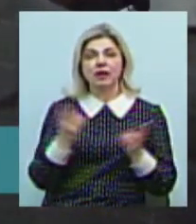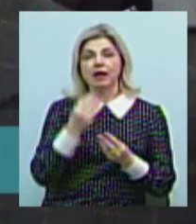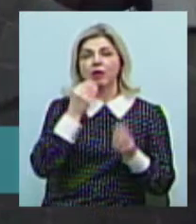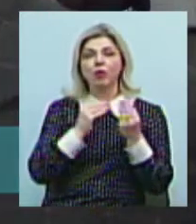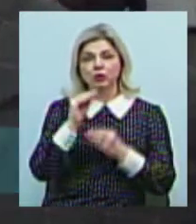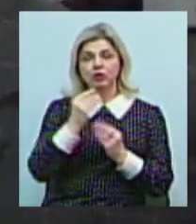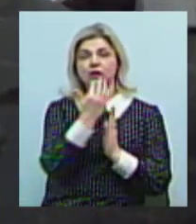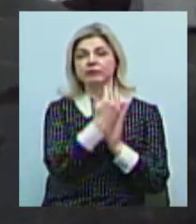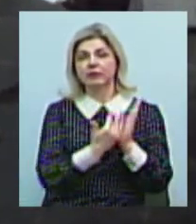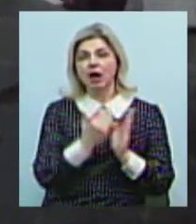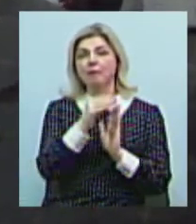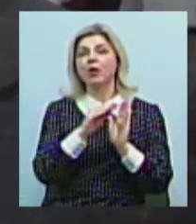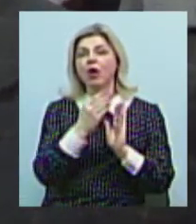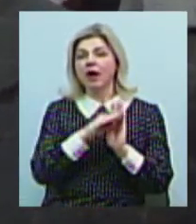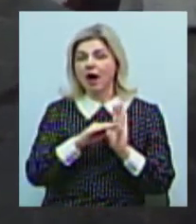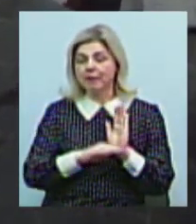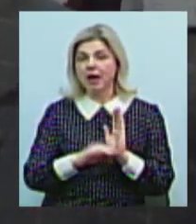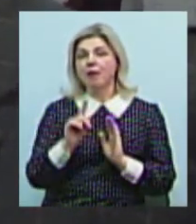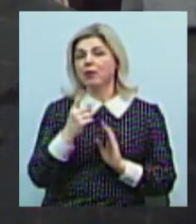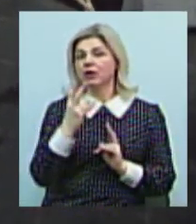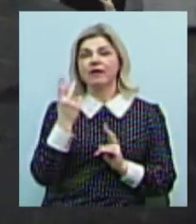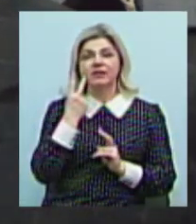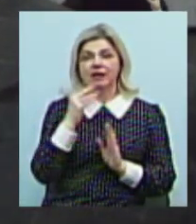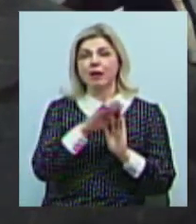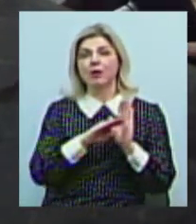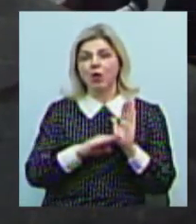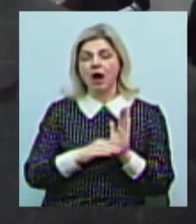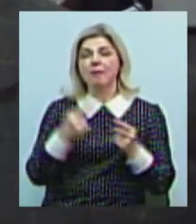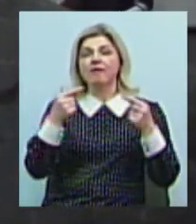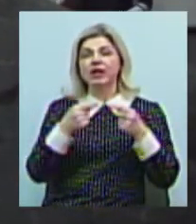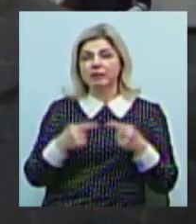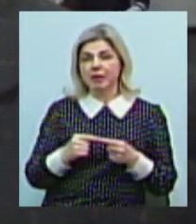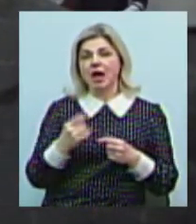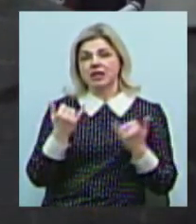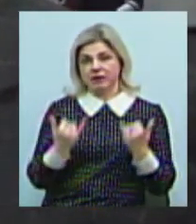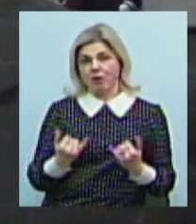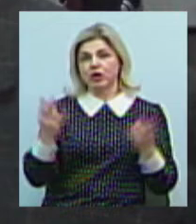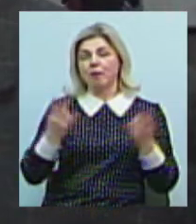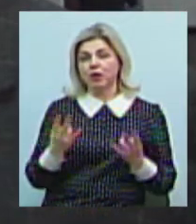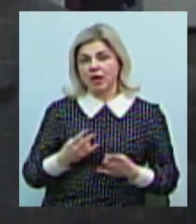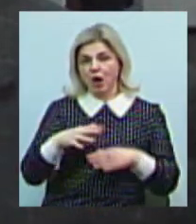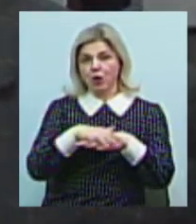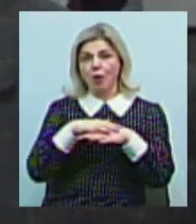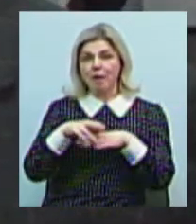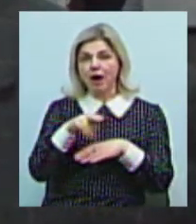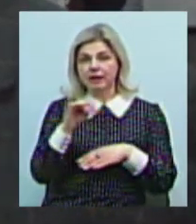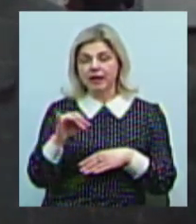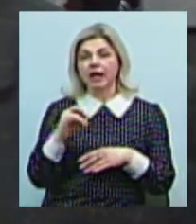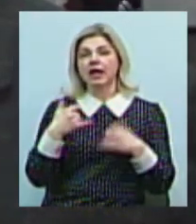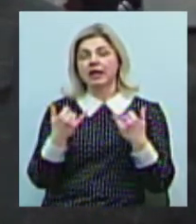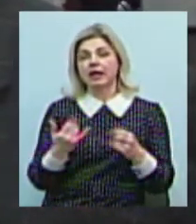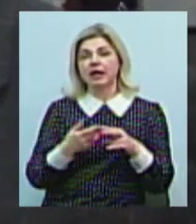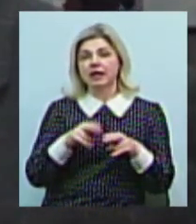програм, тому що не завжди, скажімо так, програми відповідають сьогоднішнім потребам міської громади. І всі питання життєдіяльності в конкретному випадку